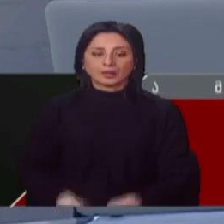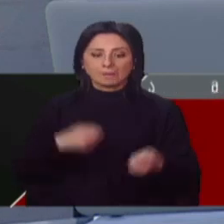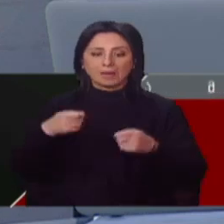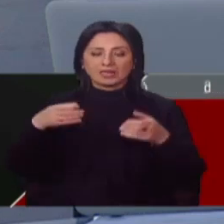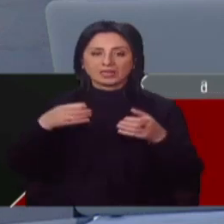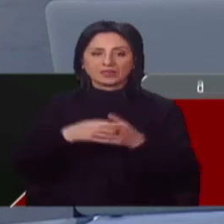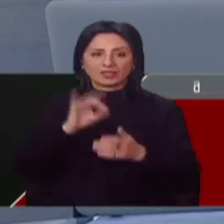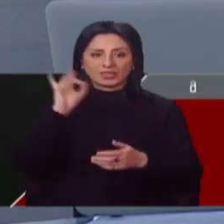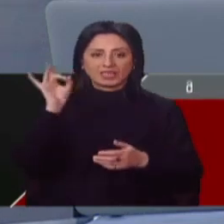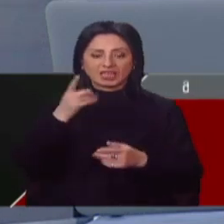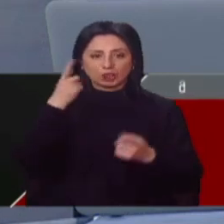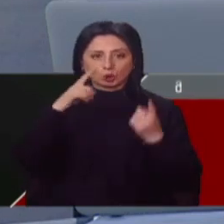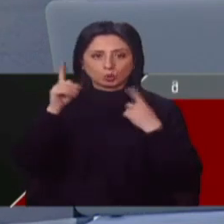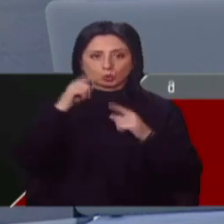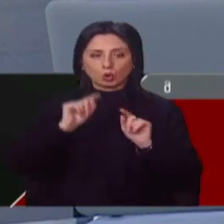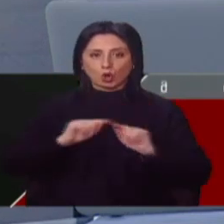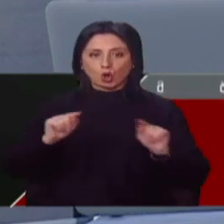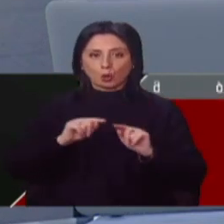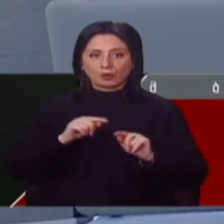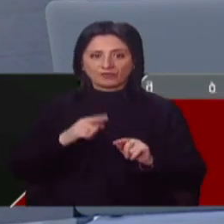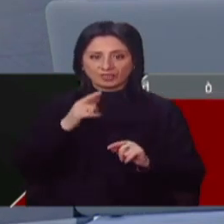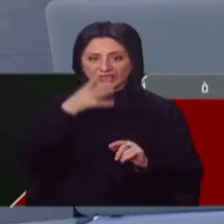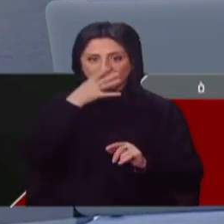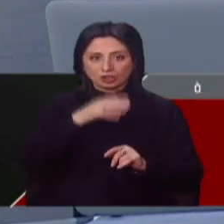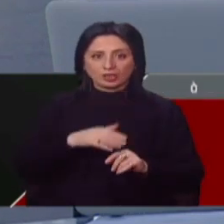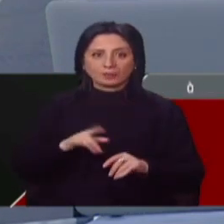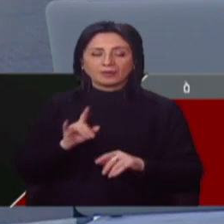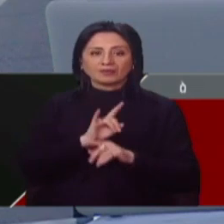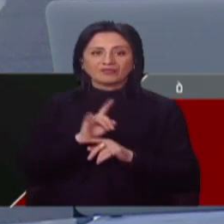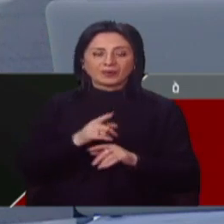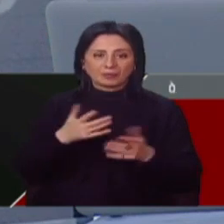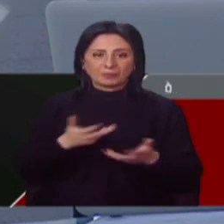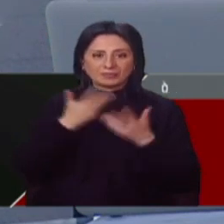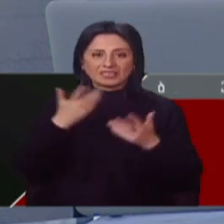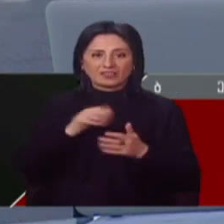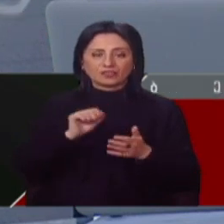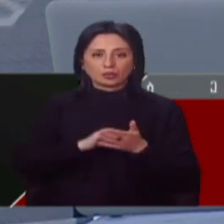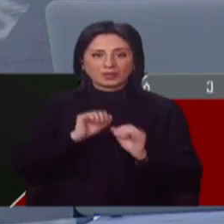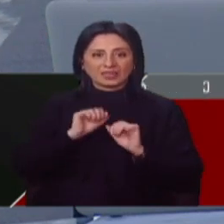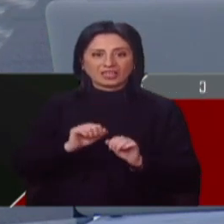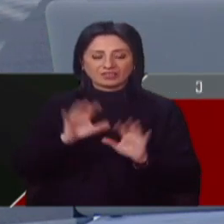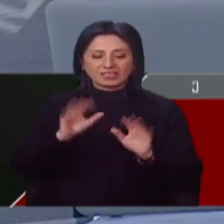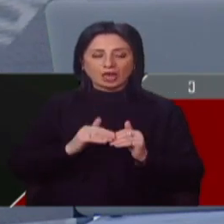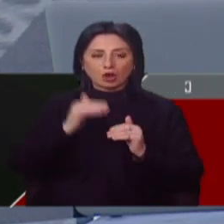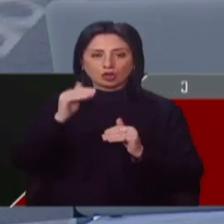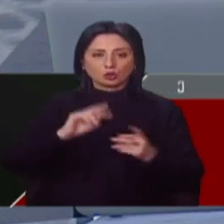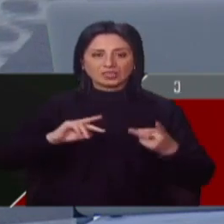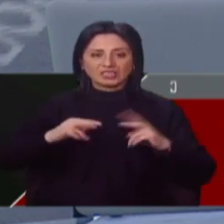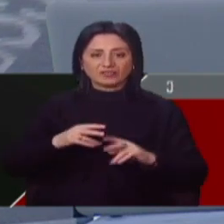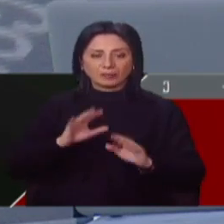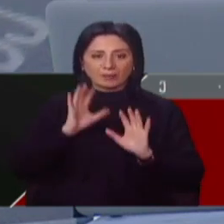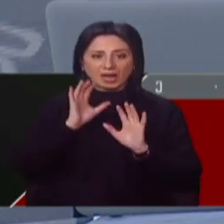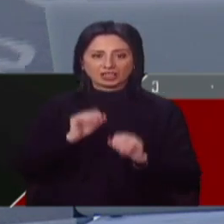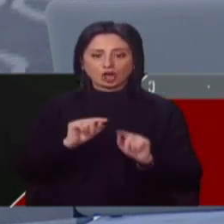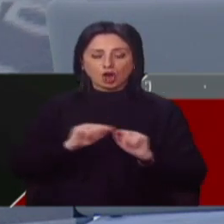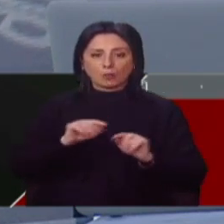Martuali gundis rezonansul inițiativa de opoziție ignore pseudo-liberaluri propagandis candidatsvis motivit momzadebuli sakonstitucio tsulebebis